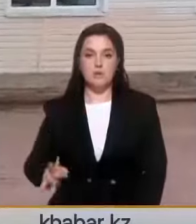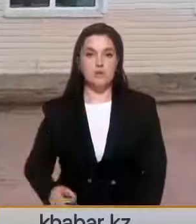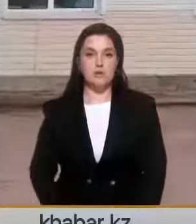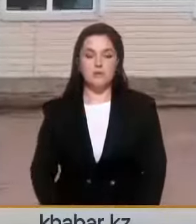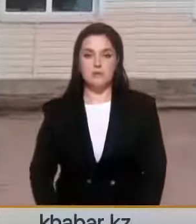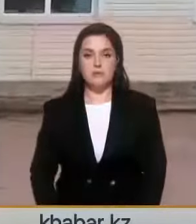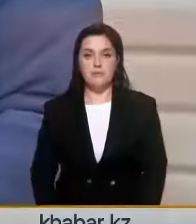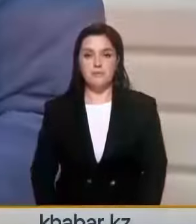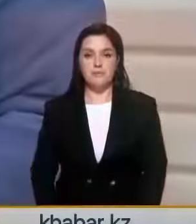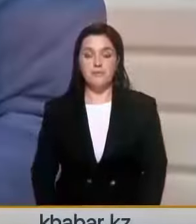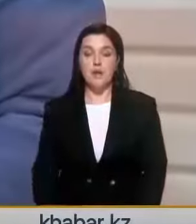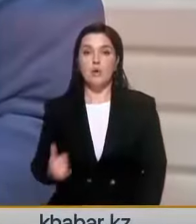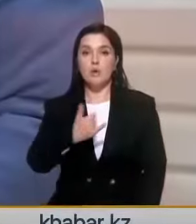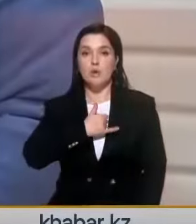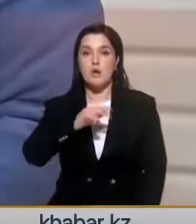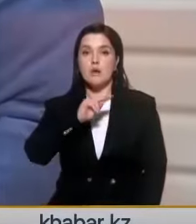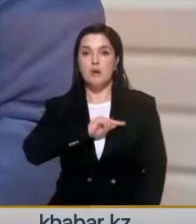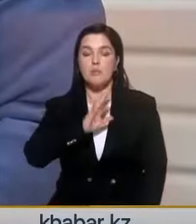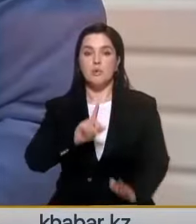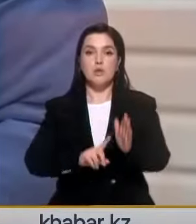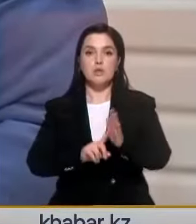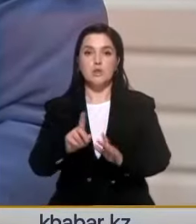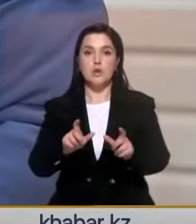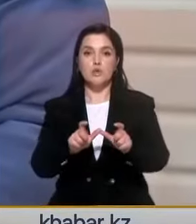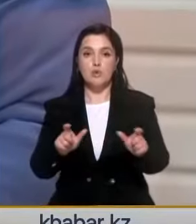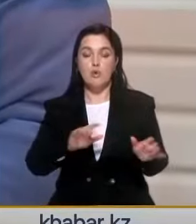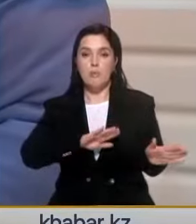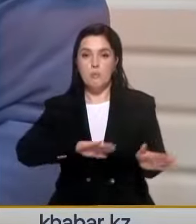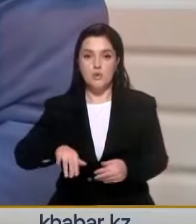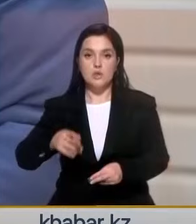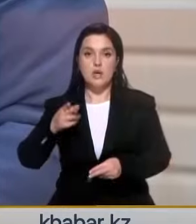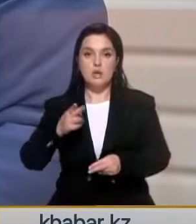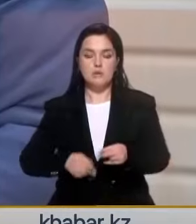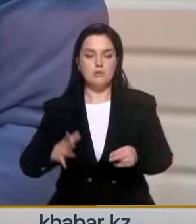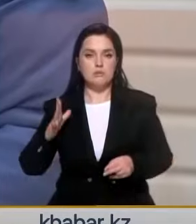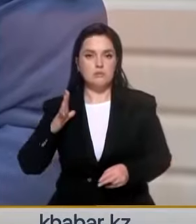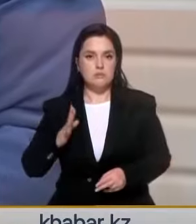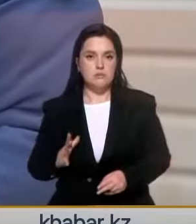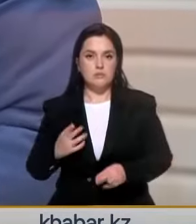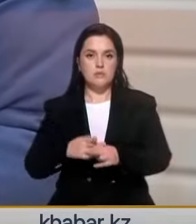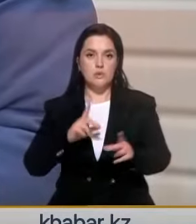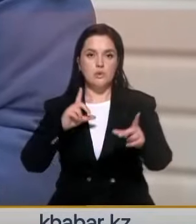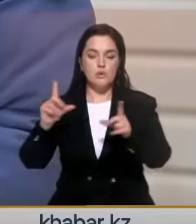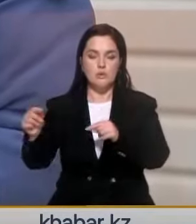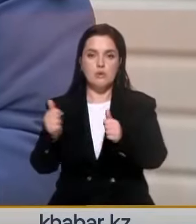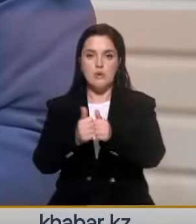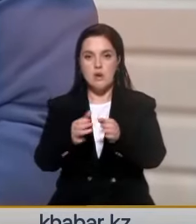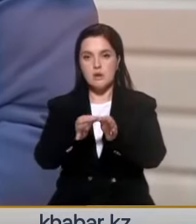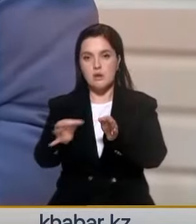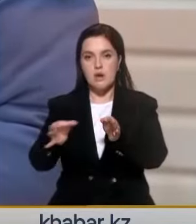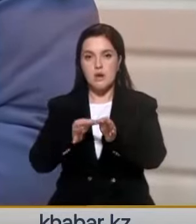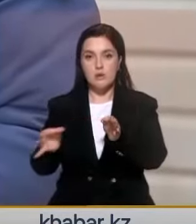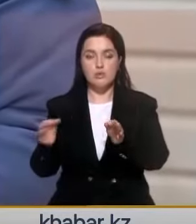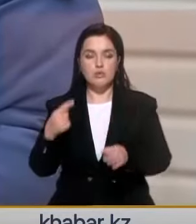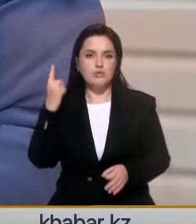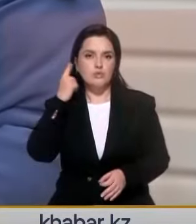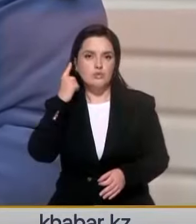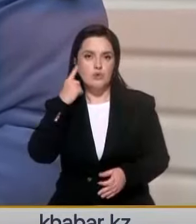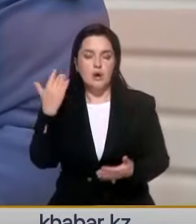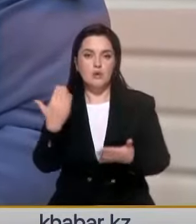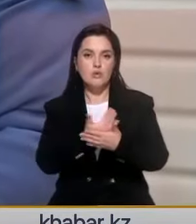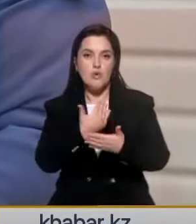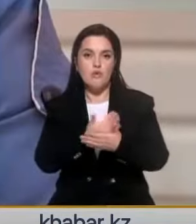жанр у нас работает только начальная школа После её окончани дети вынуждены уезжать учиться в близлежащие районы новость о строительстве неполной